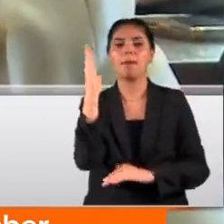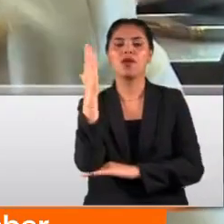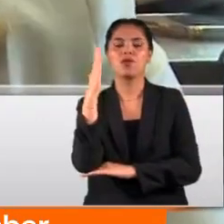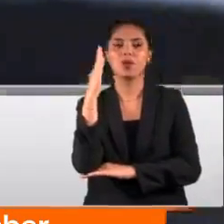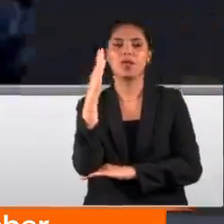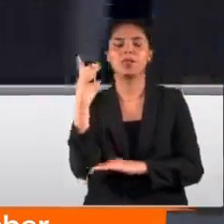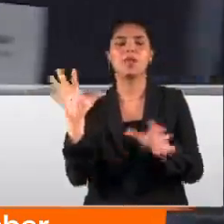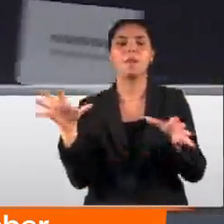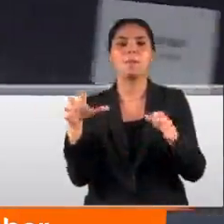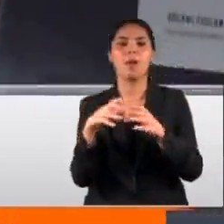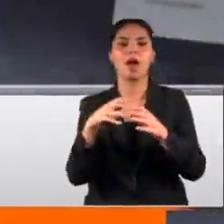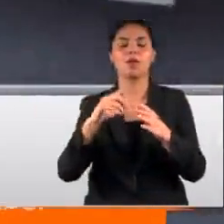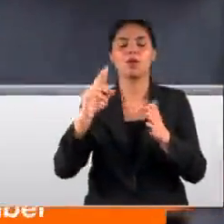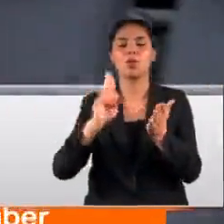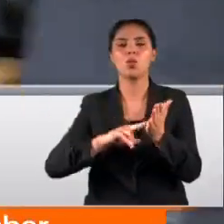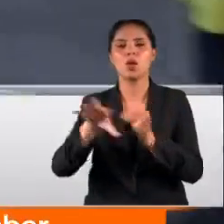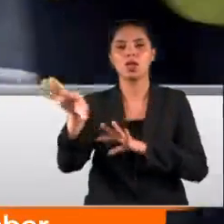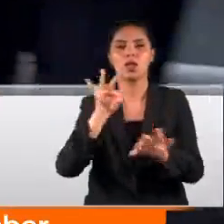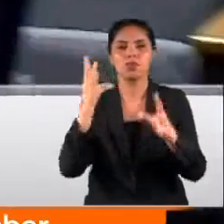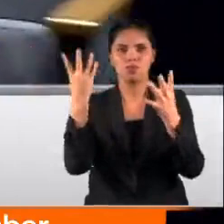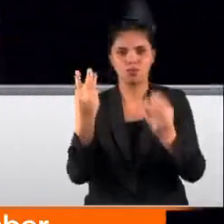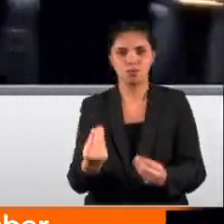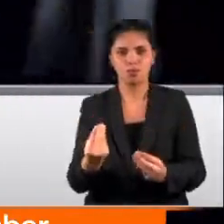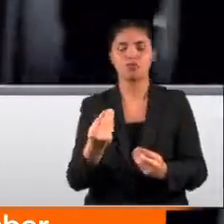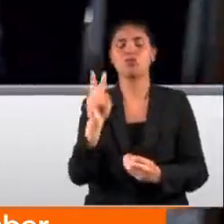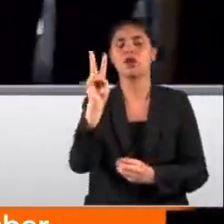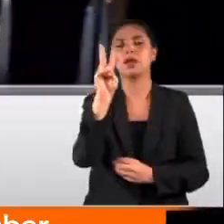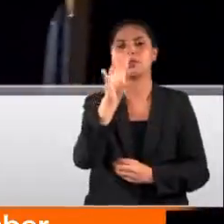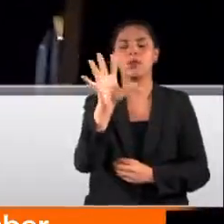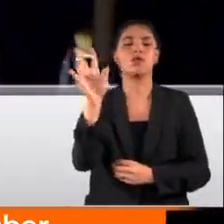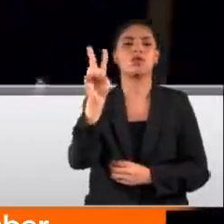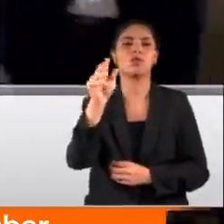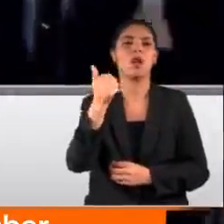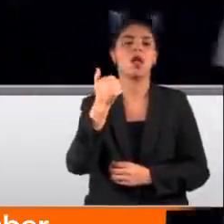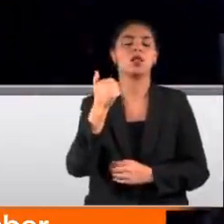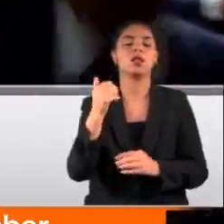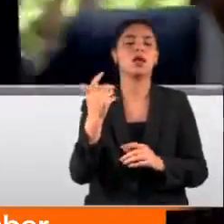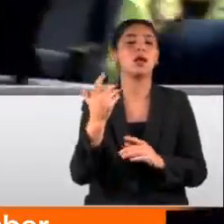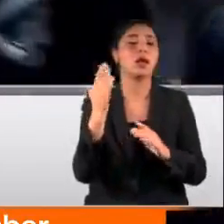başına gidecek. Tüzük kurultayı ise 25-26 Kasım'da yapılacak.